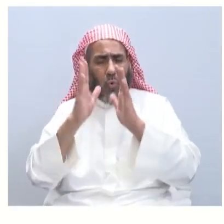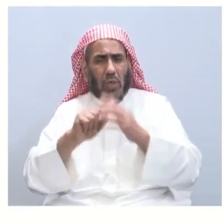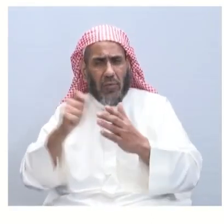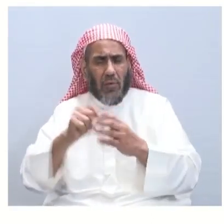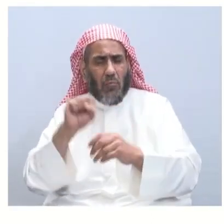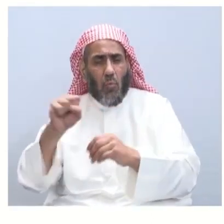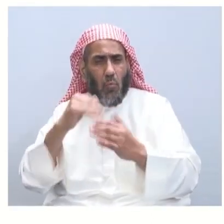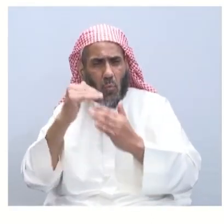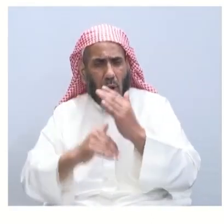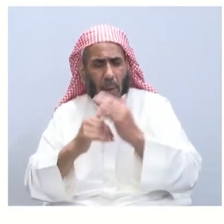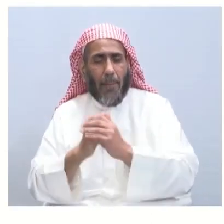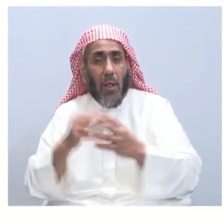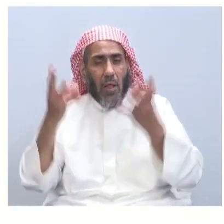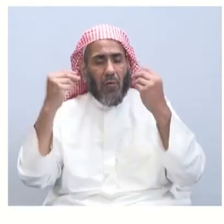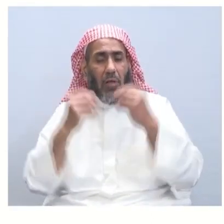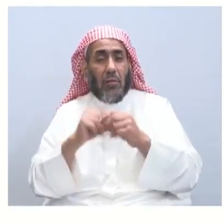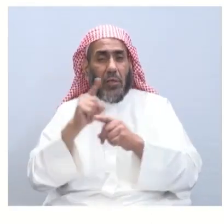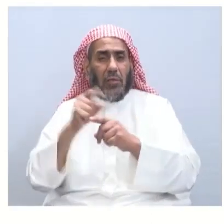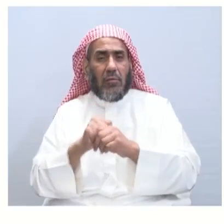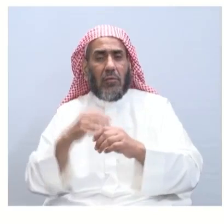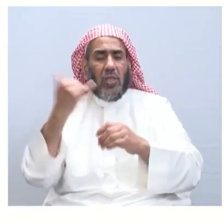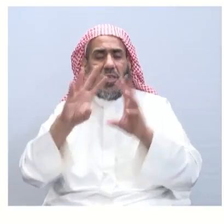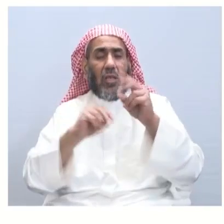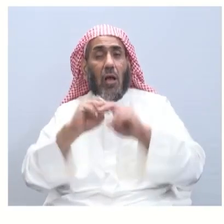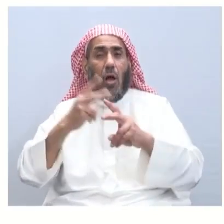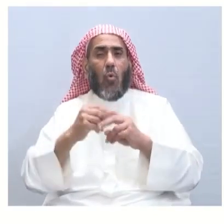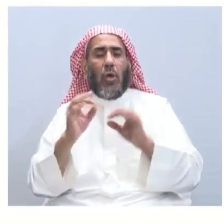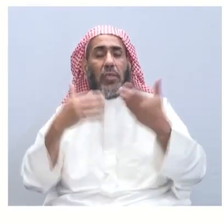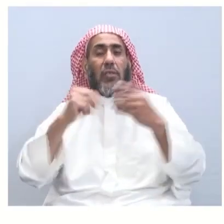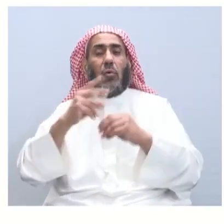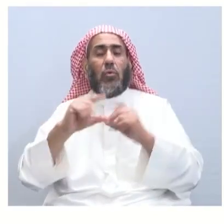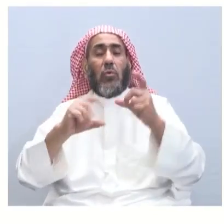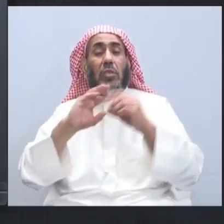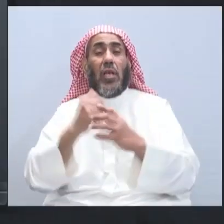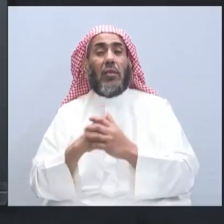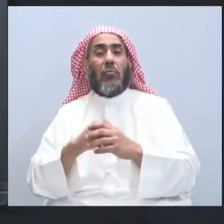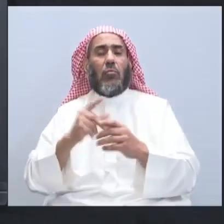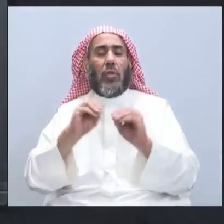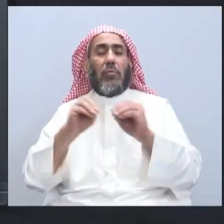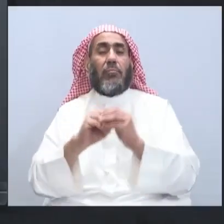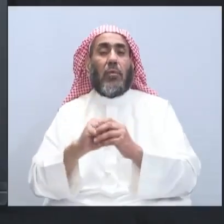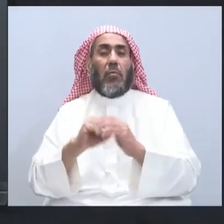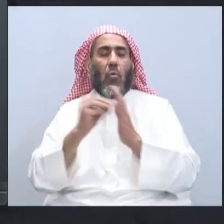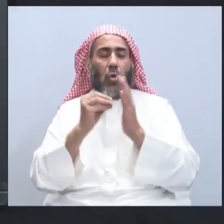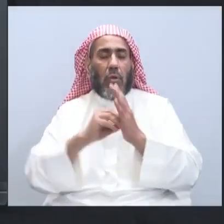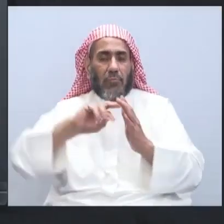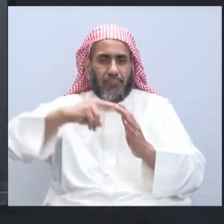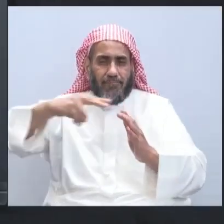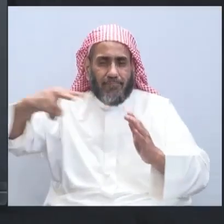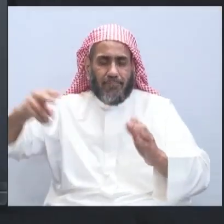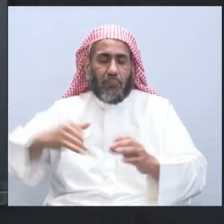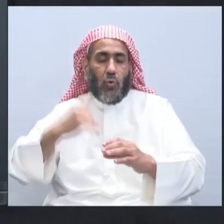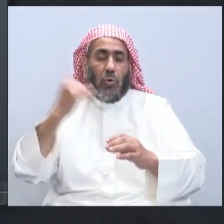وجريده ايضا ملحقا ثقافيا يتحدث اما يذكر فيه قصه ويذكر فيه قصيده ويذكر فيه ديوان شاعر او يتحدث عن موضوع من الموضوعات التي